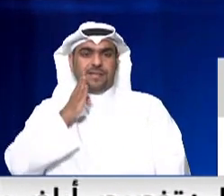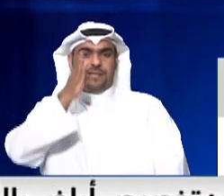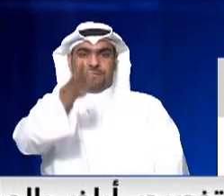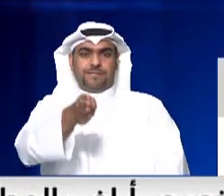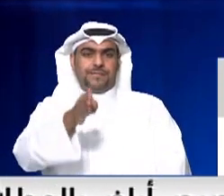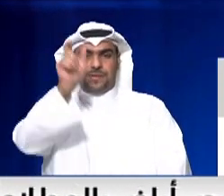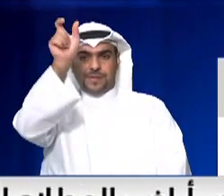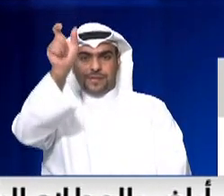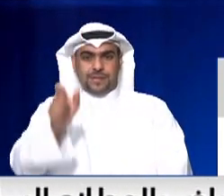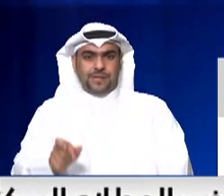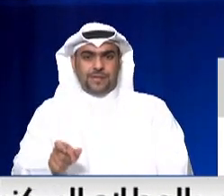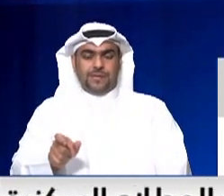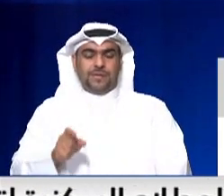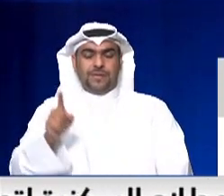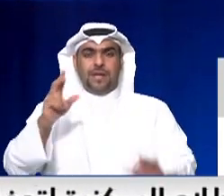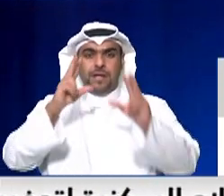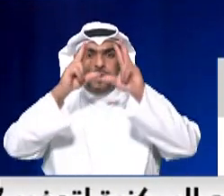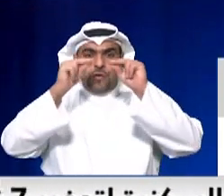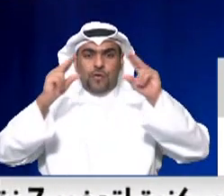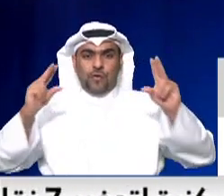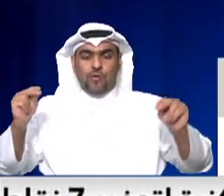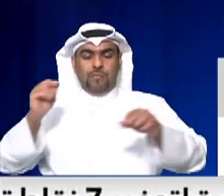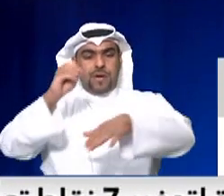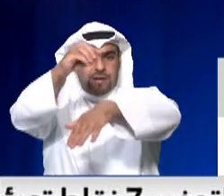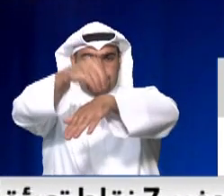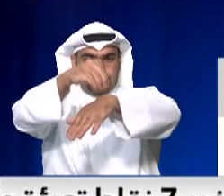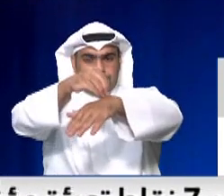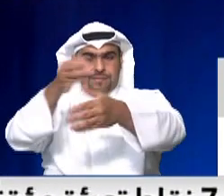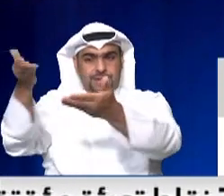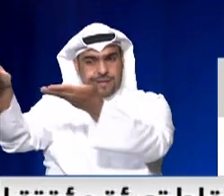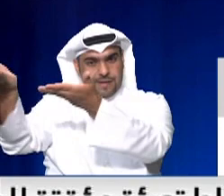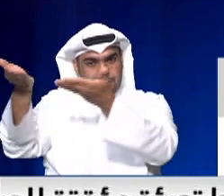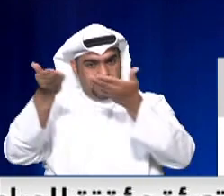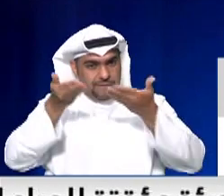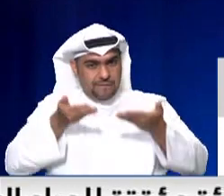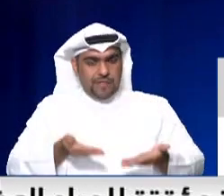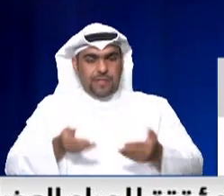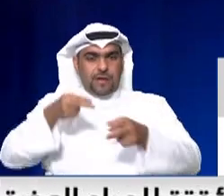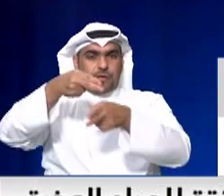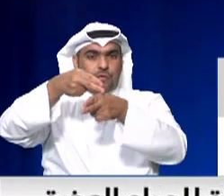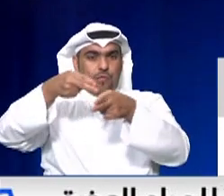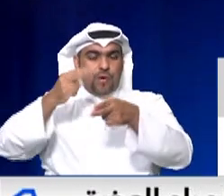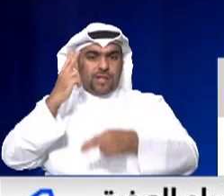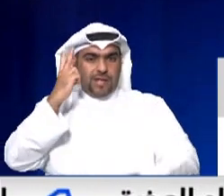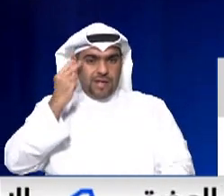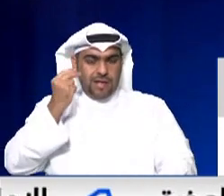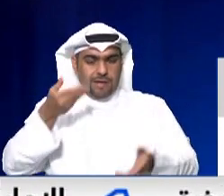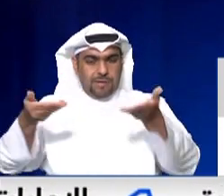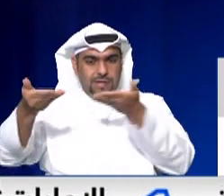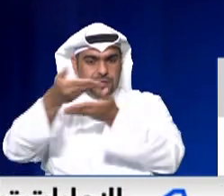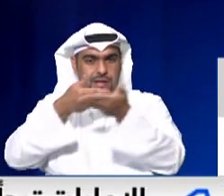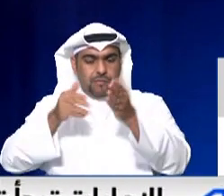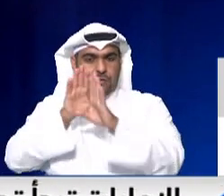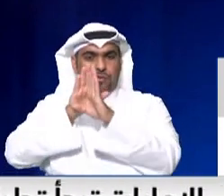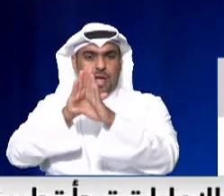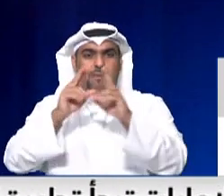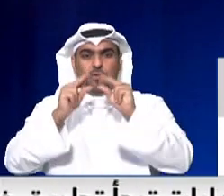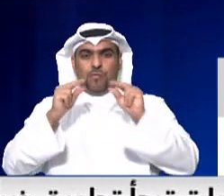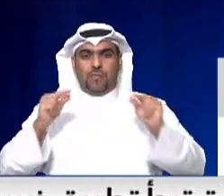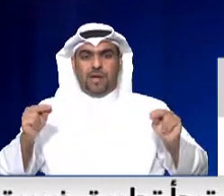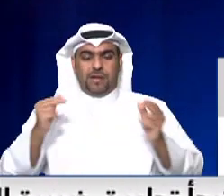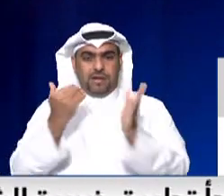بدعوه من وزاره الاقتصاد والتجاره اللبنانيه وبهدف دعم وزاره الاقتصاد في لبنان